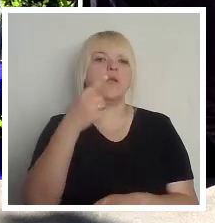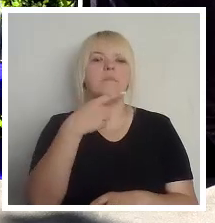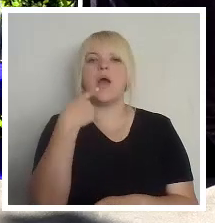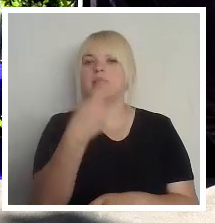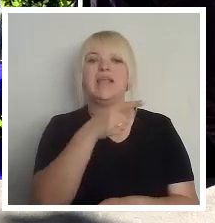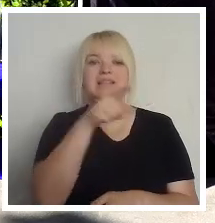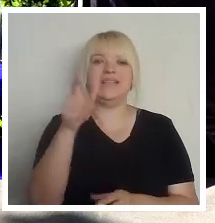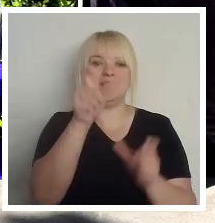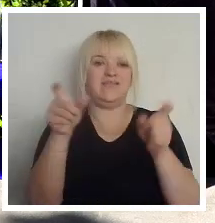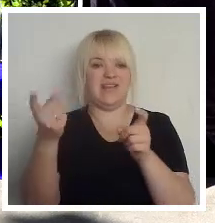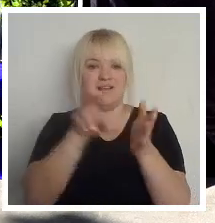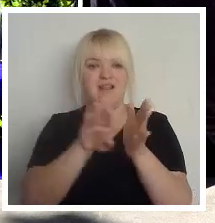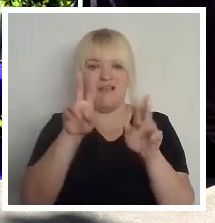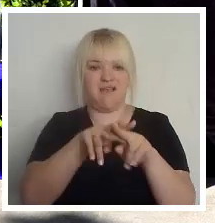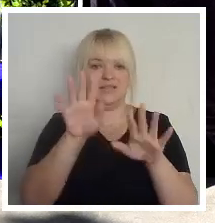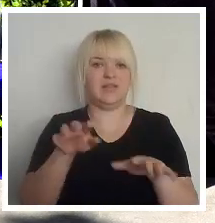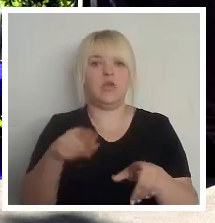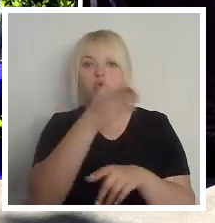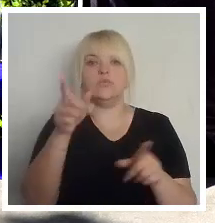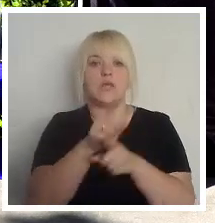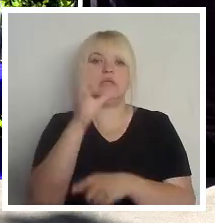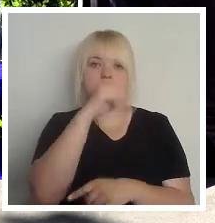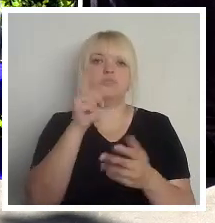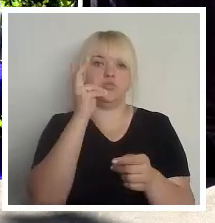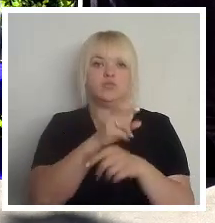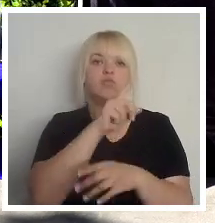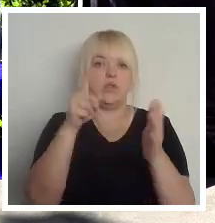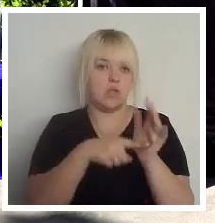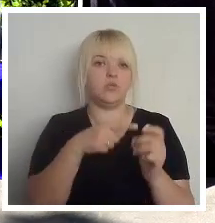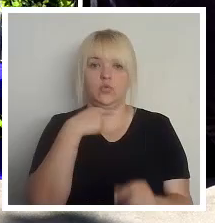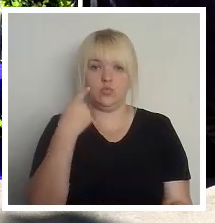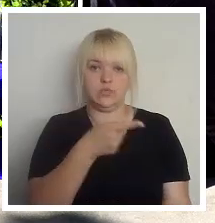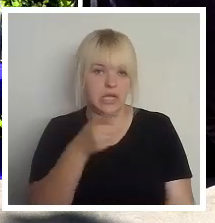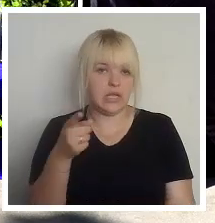klātienē. Jums noteikti ir iespēja uzdot arī jautājumus, ja jūs gribat, bet tad jums